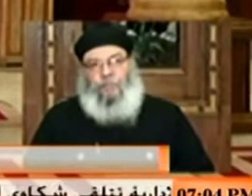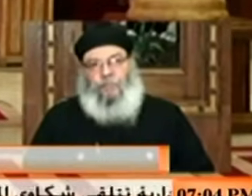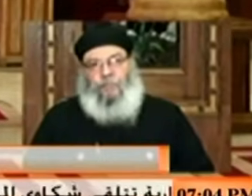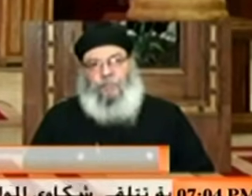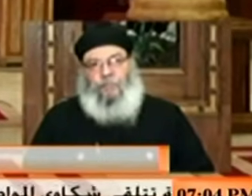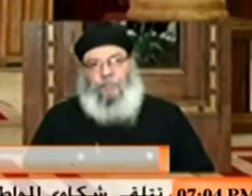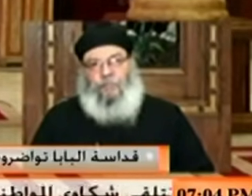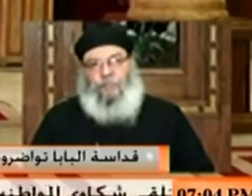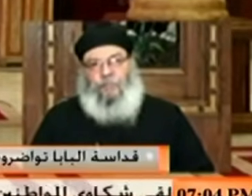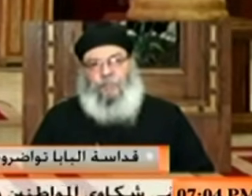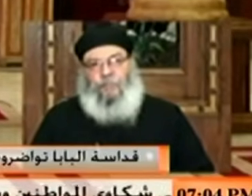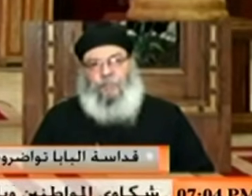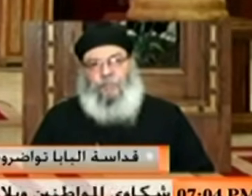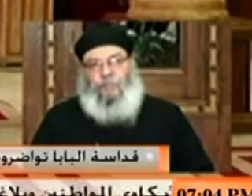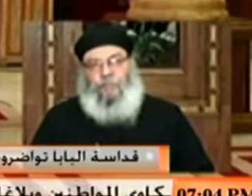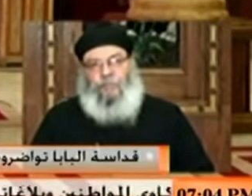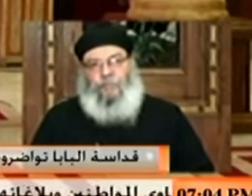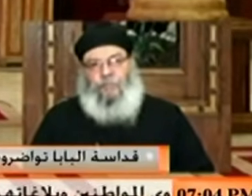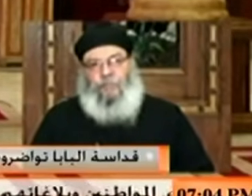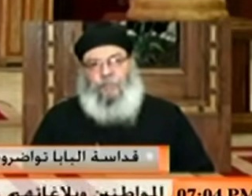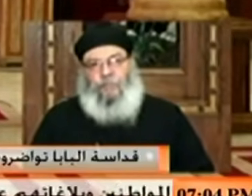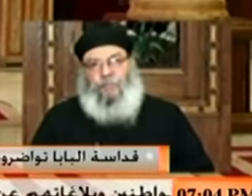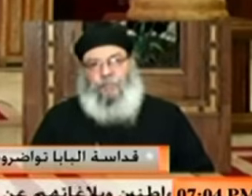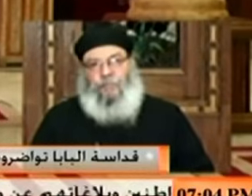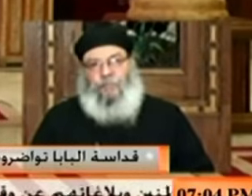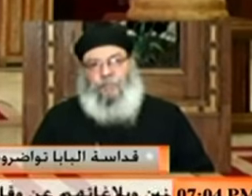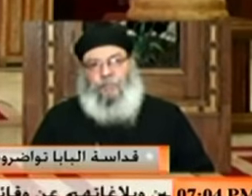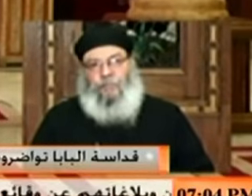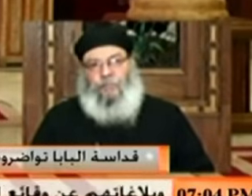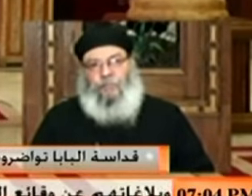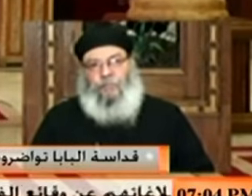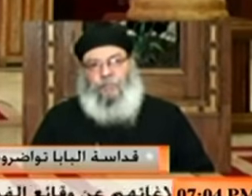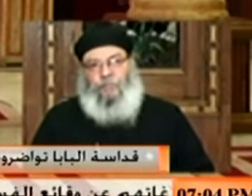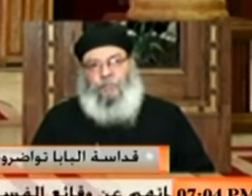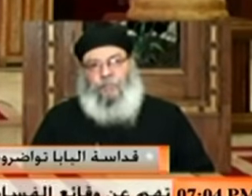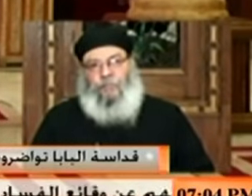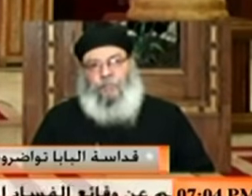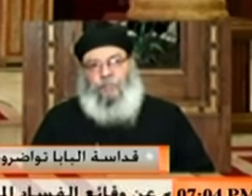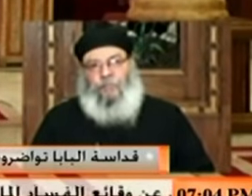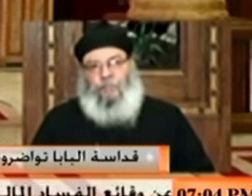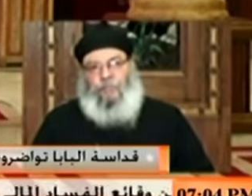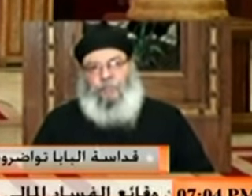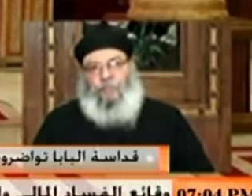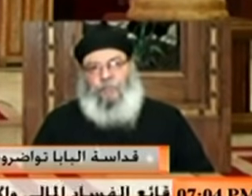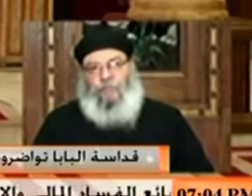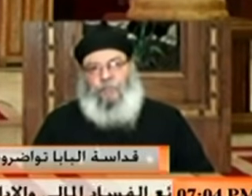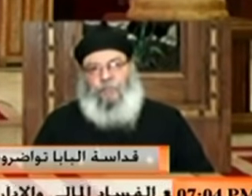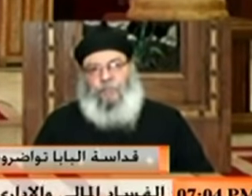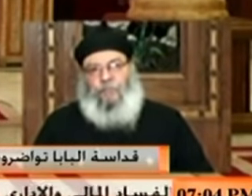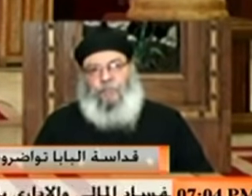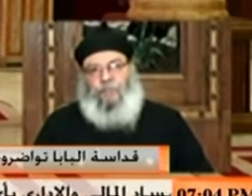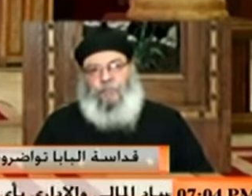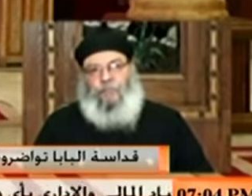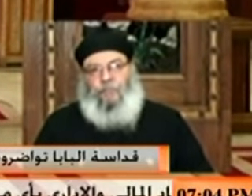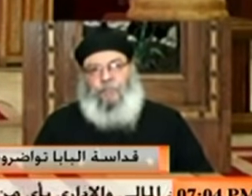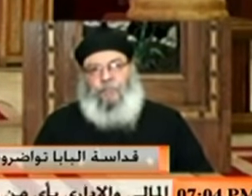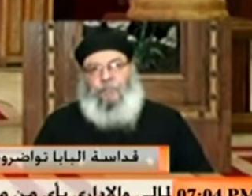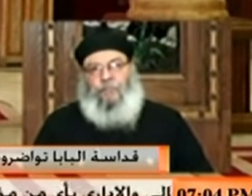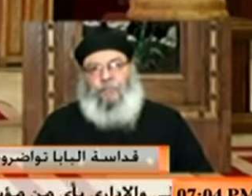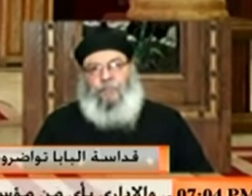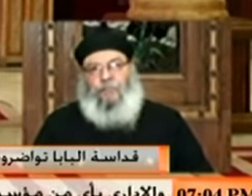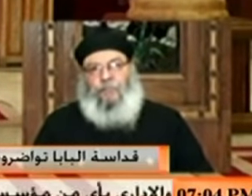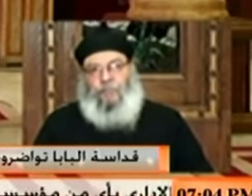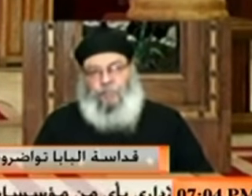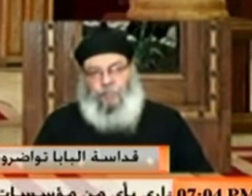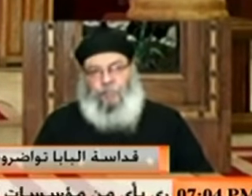امين شفاء المخلع وشفاء المراه المنحنيه المريض